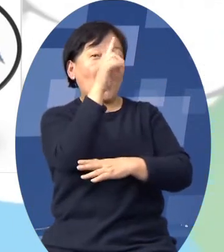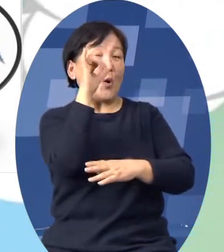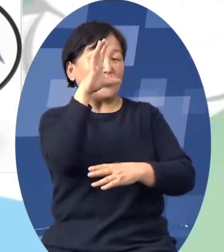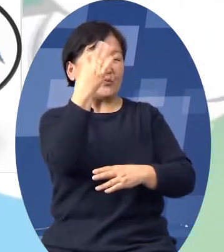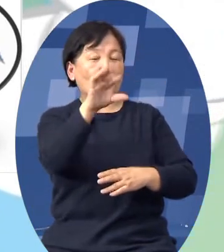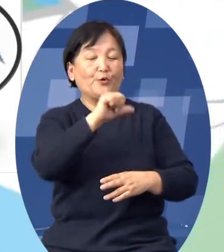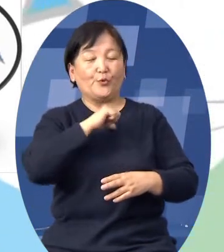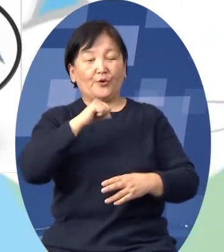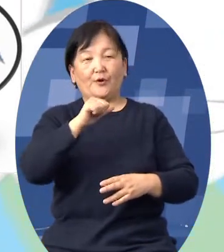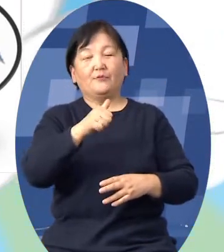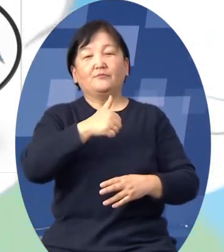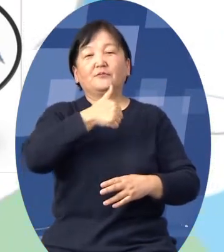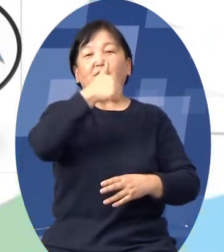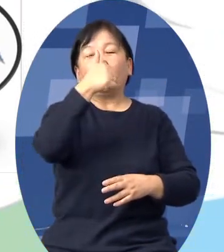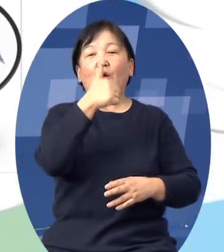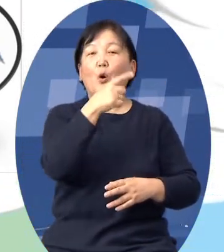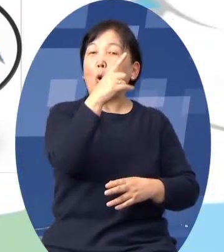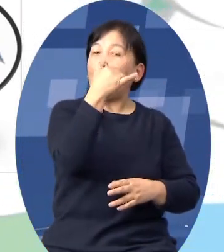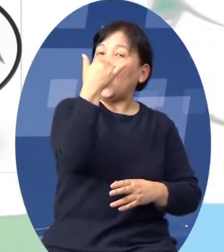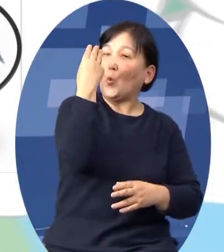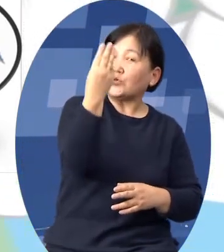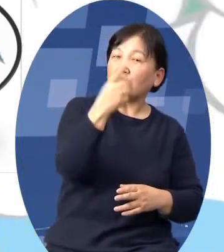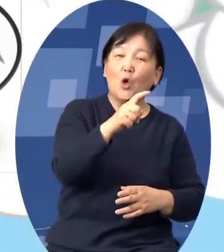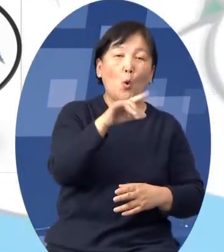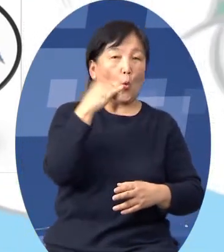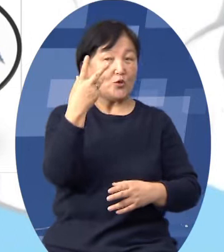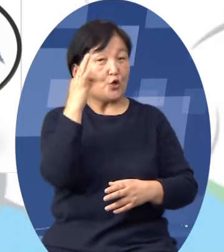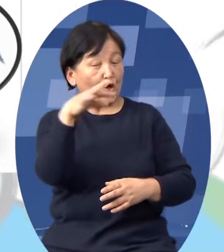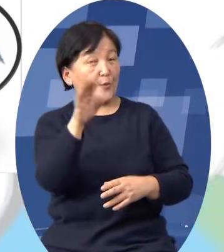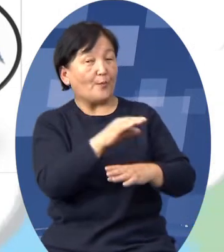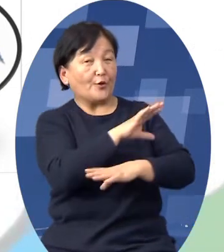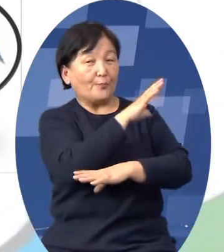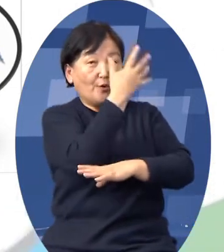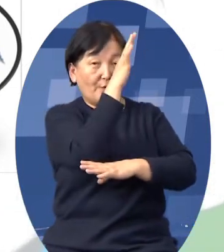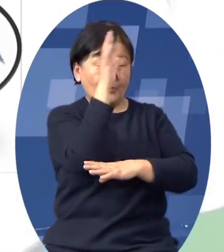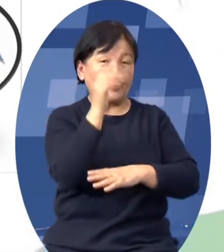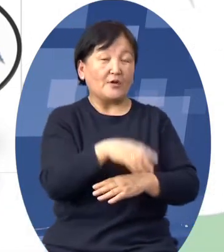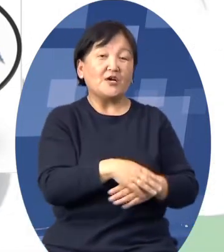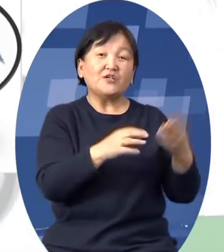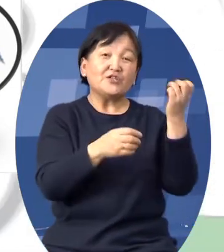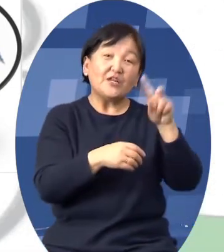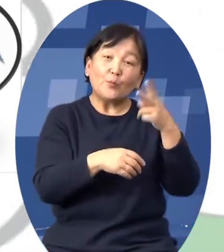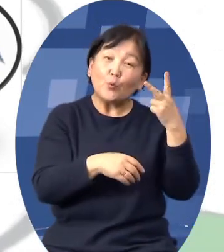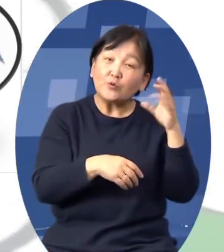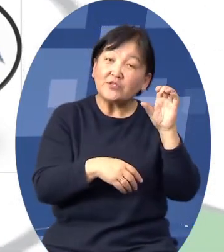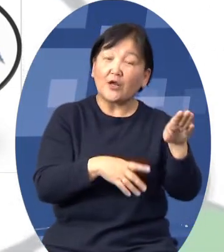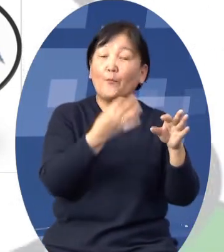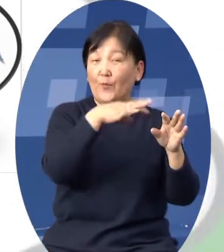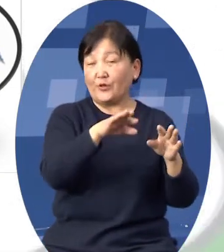Хангайн хус сайрхан, хус хуш хоёр шилмөөс навчсан нөөрч.